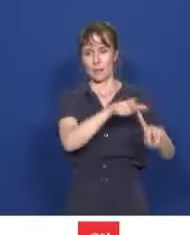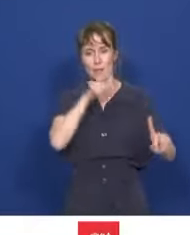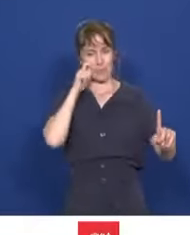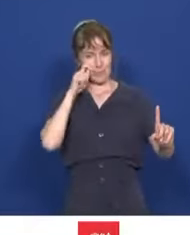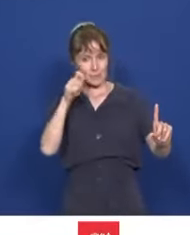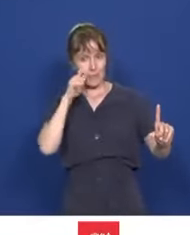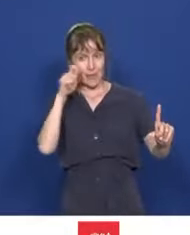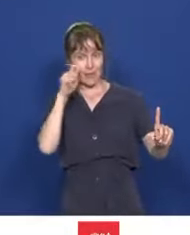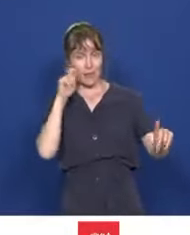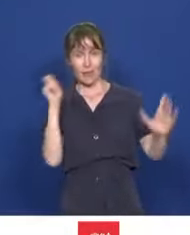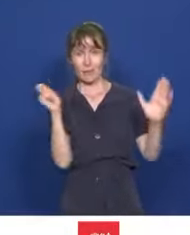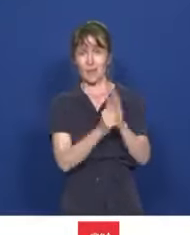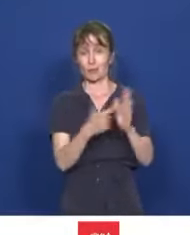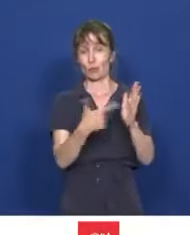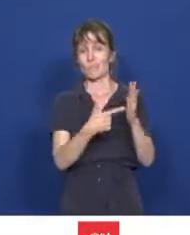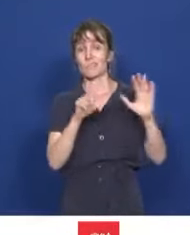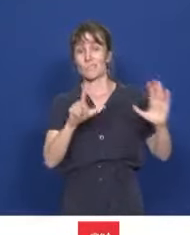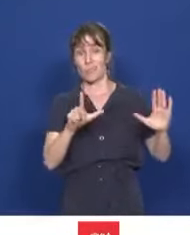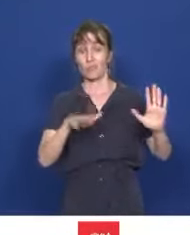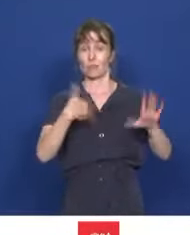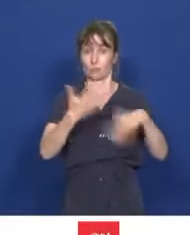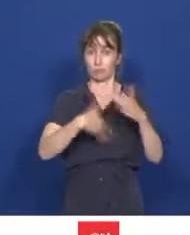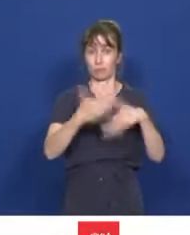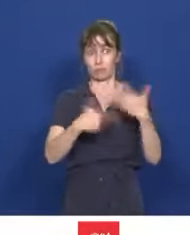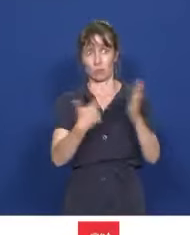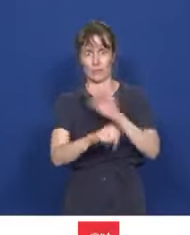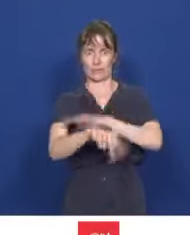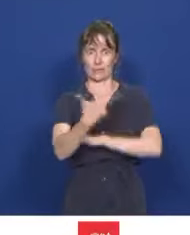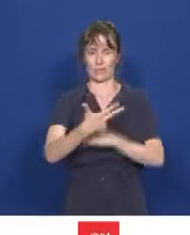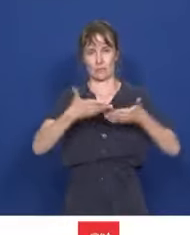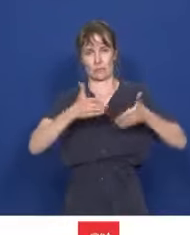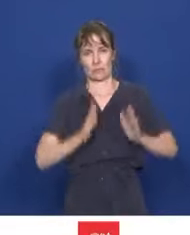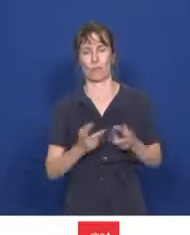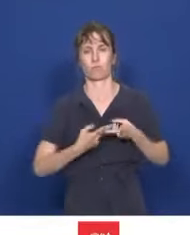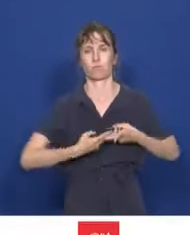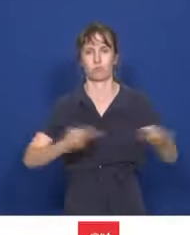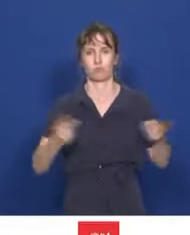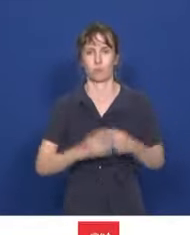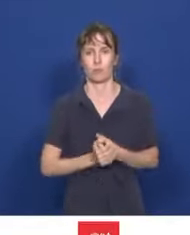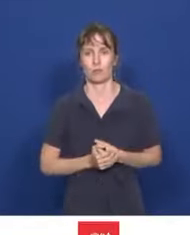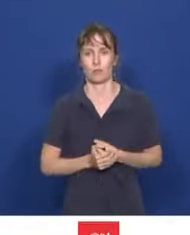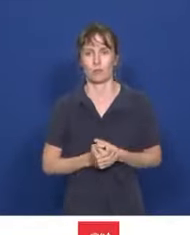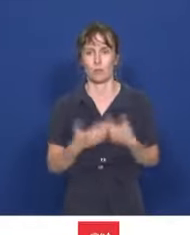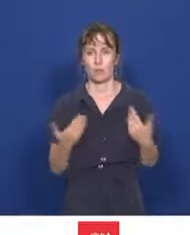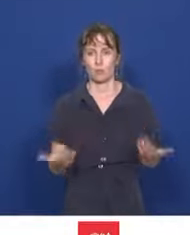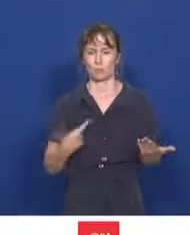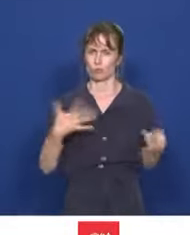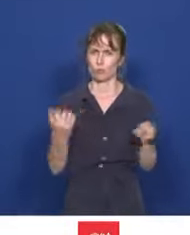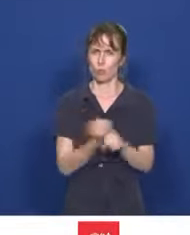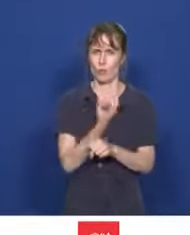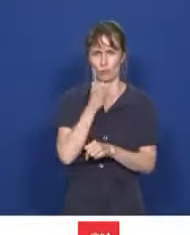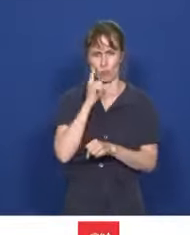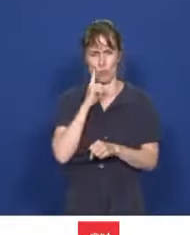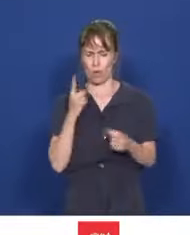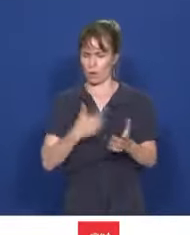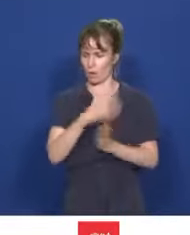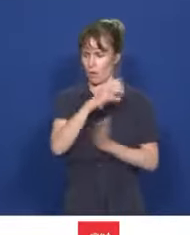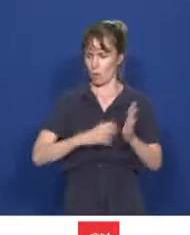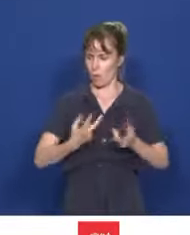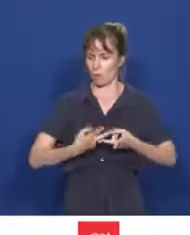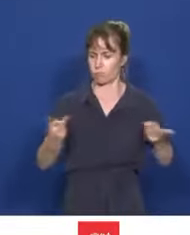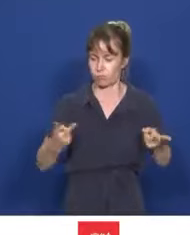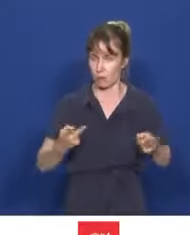juger maladroit l'engagement pris d'engager des travaux aussitôt que le rapport serait déposé. Mais la Société des